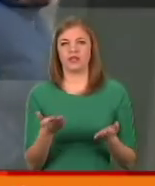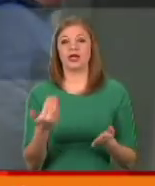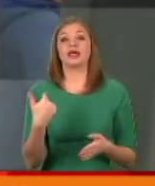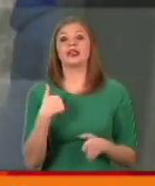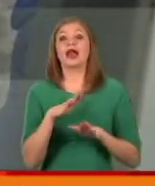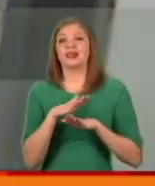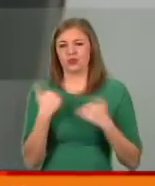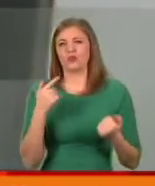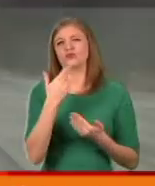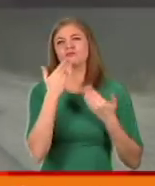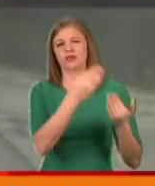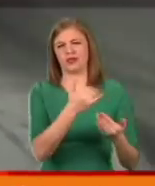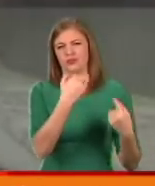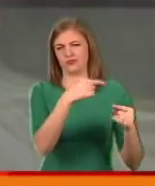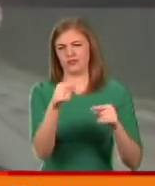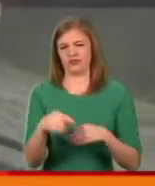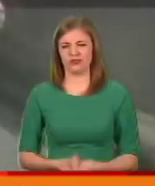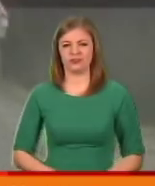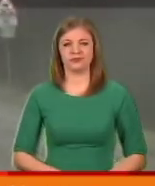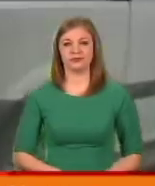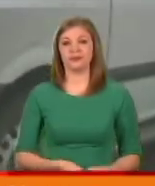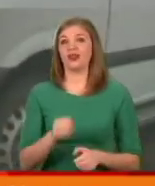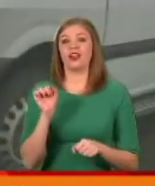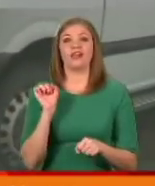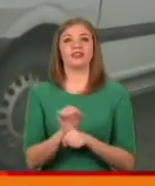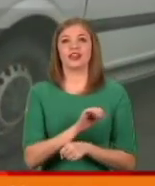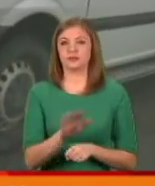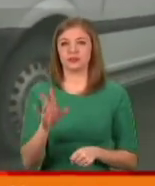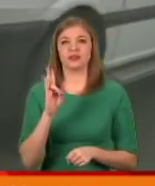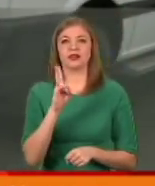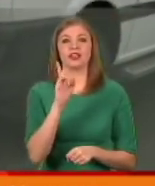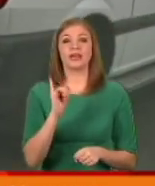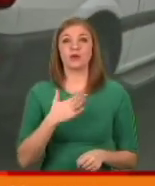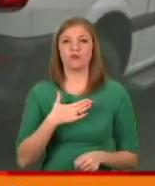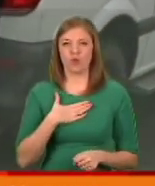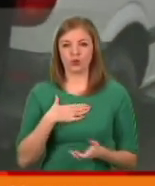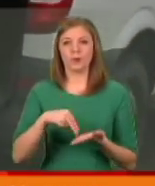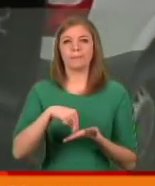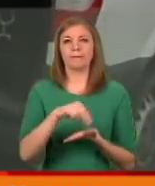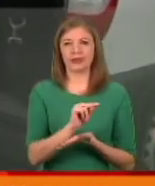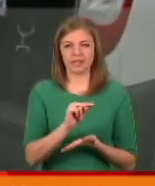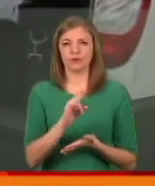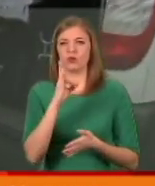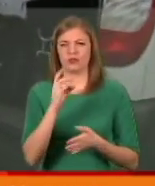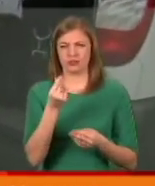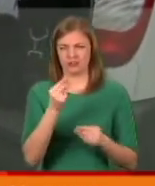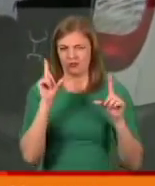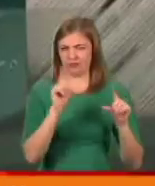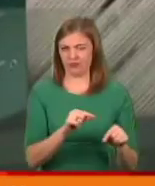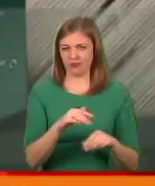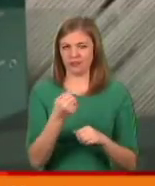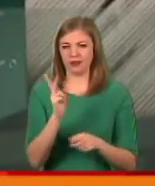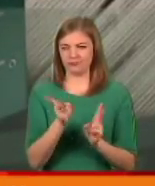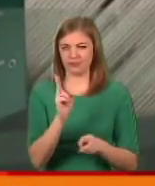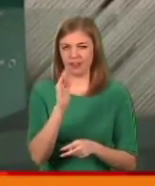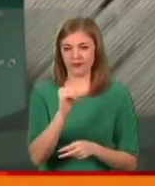не хочу, йдіть, питайтеся того. Не спинили вони на КПП «Краковець» і мою придбану не за ринковою ціною кавоварку.